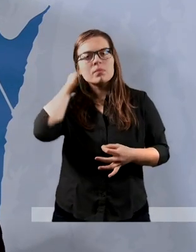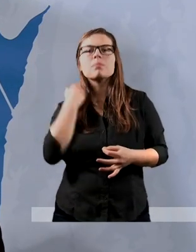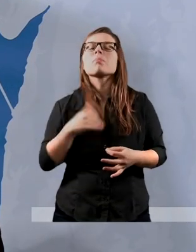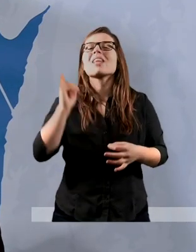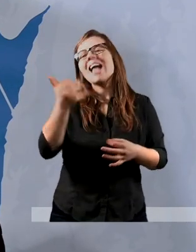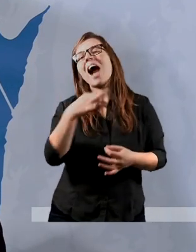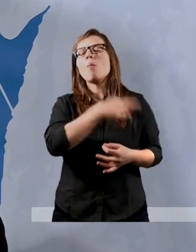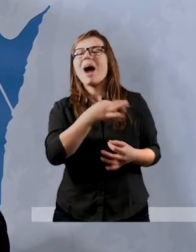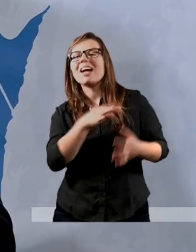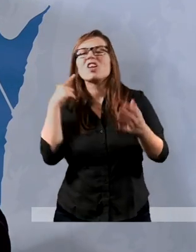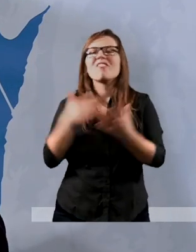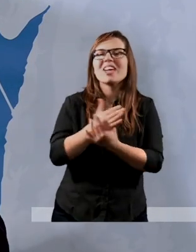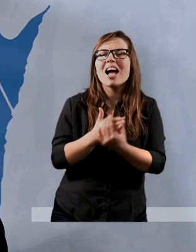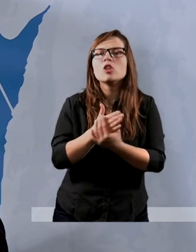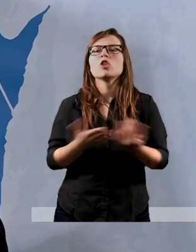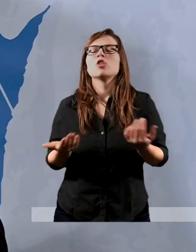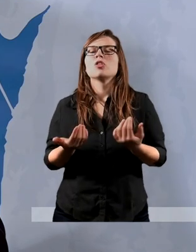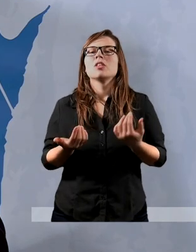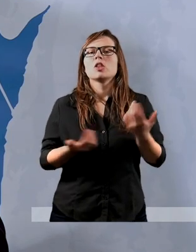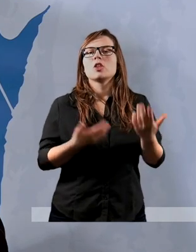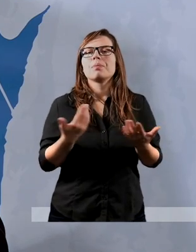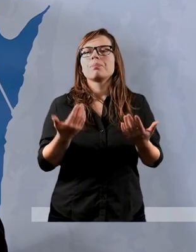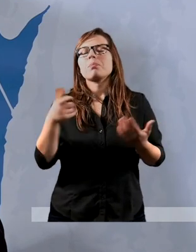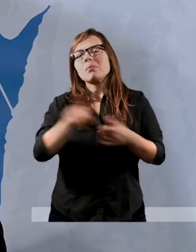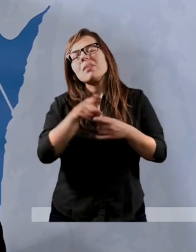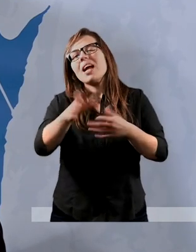jaką partię wierzy, ja też dodawałem tutaj